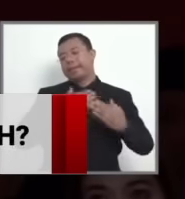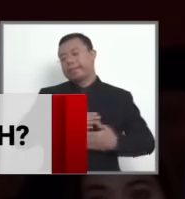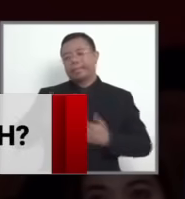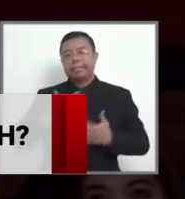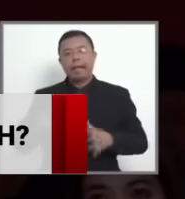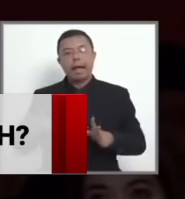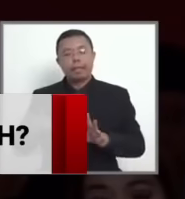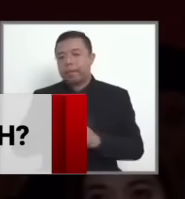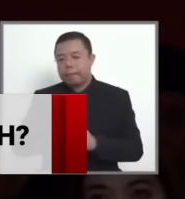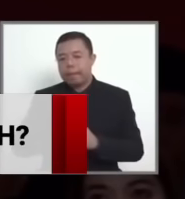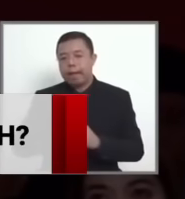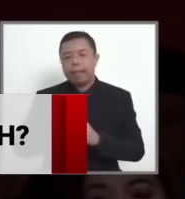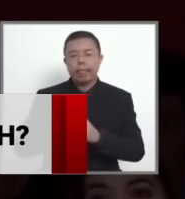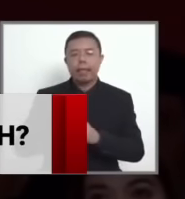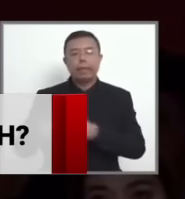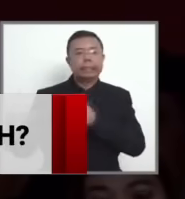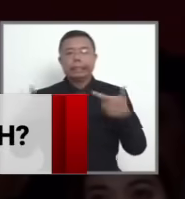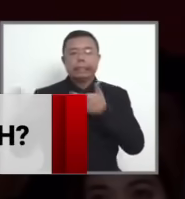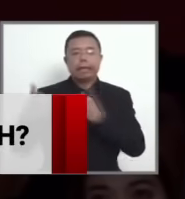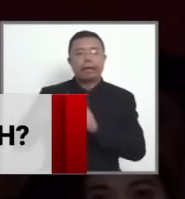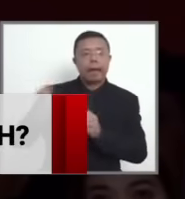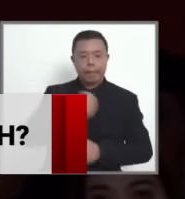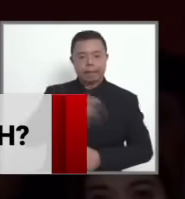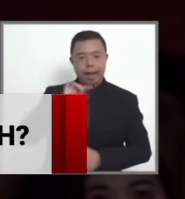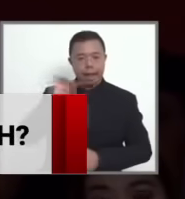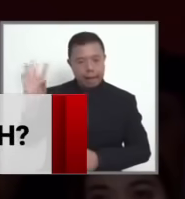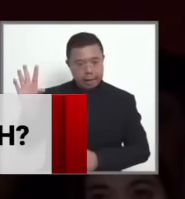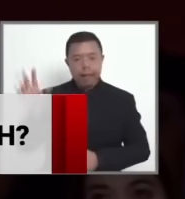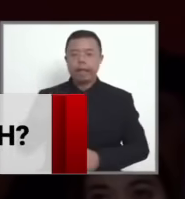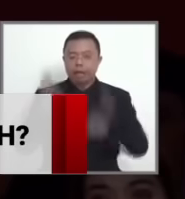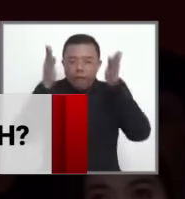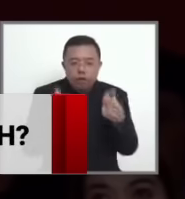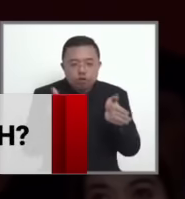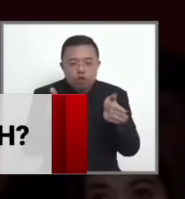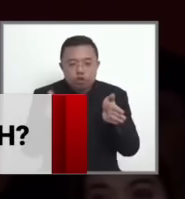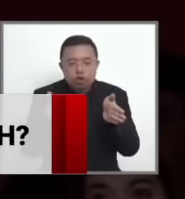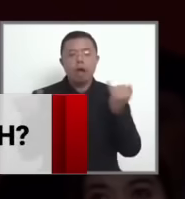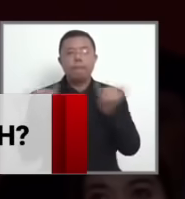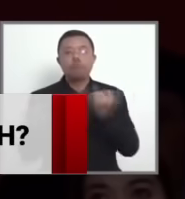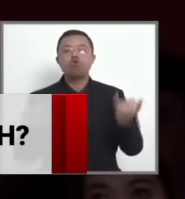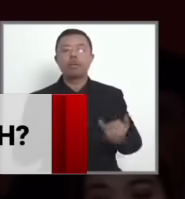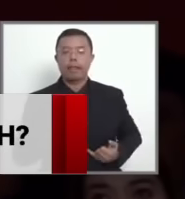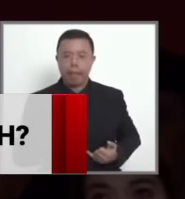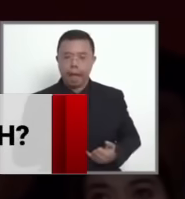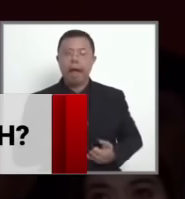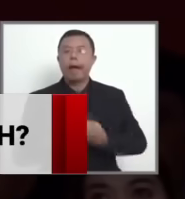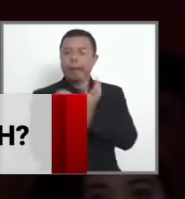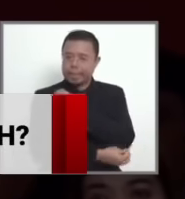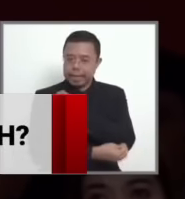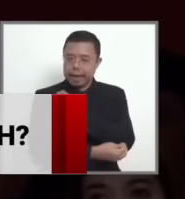terlibat dalam pertikaian dengan bangsa-bangsa lain. Kita sekarang fokus, musuh kita adalah